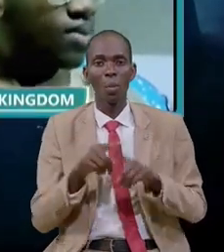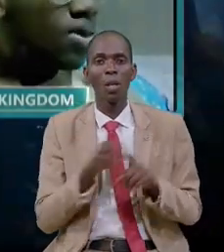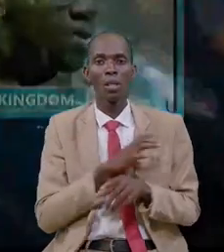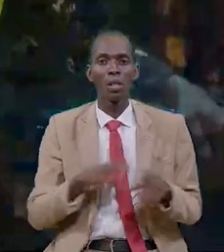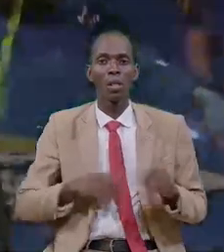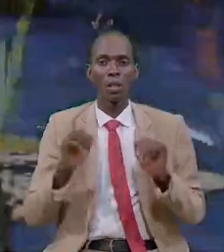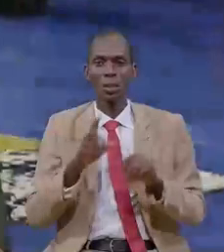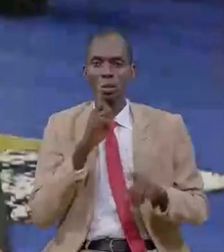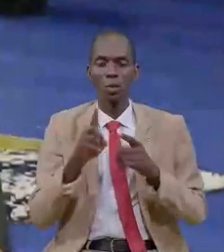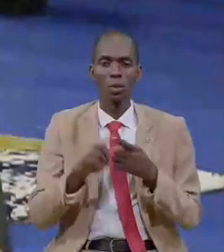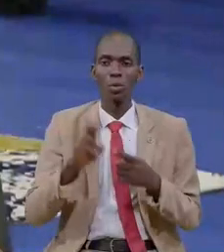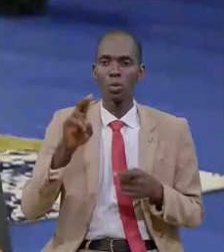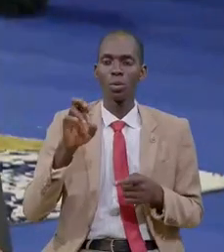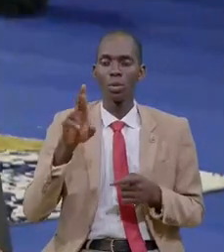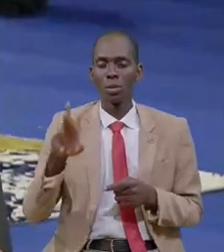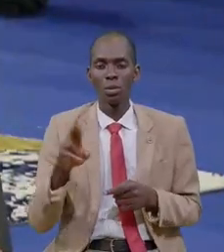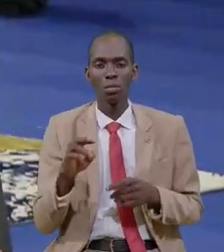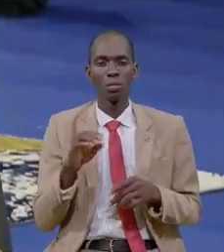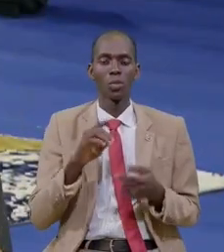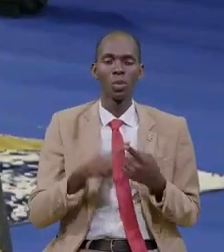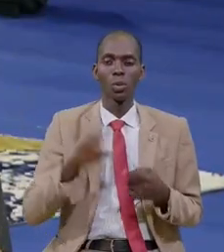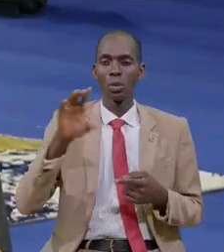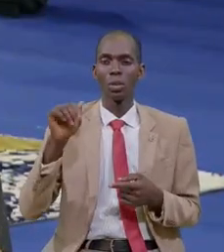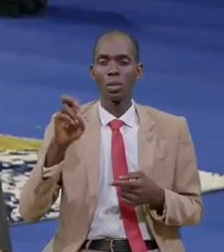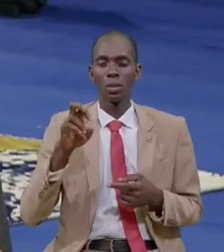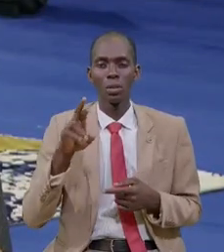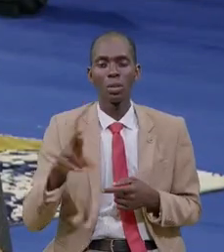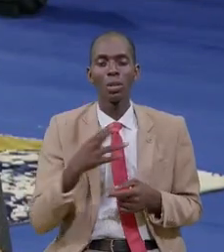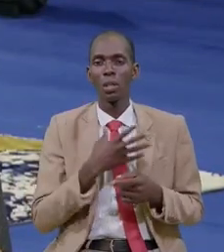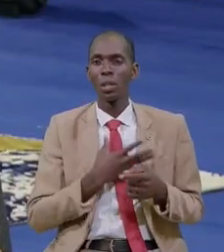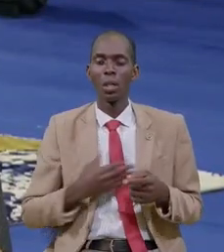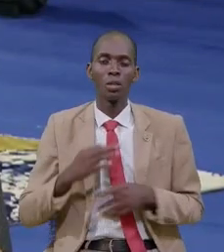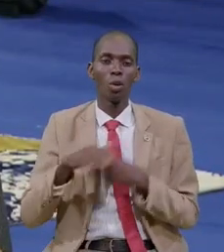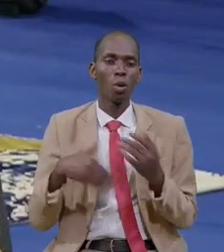Il parle à l'ulcère. Et ils entendent sa voix.